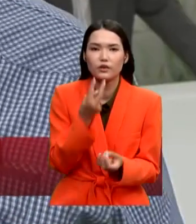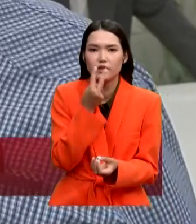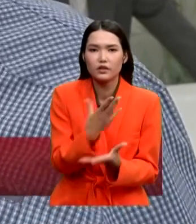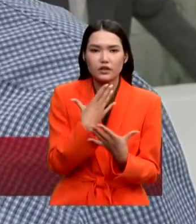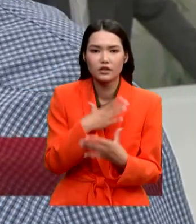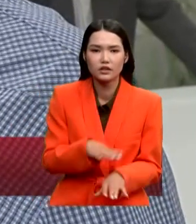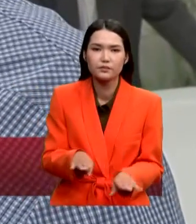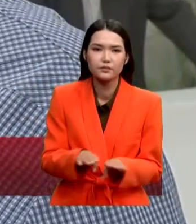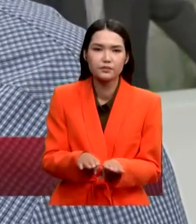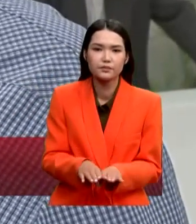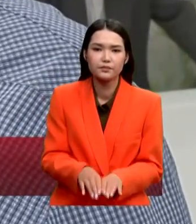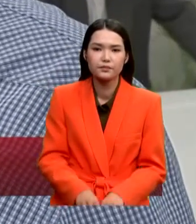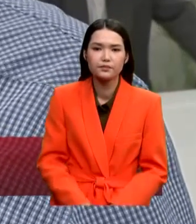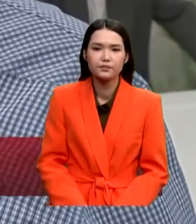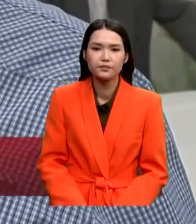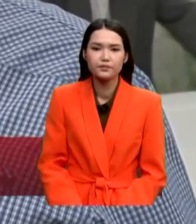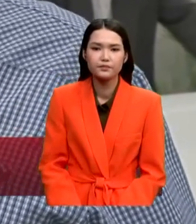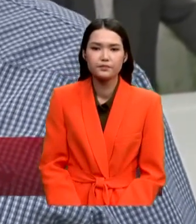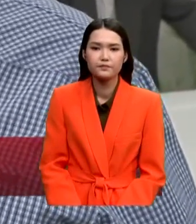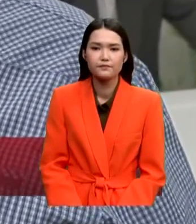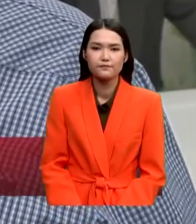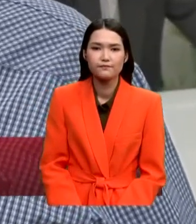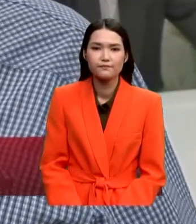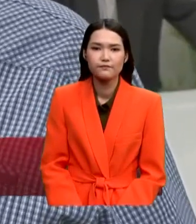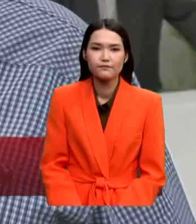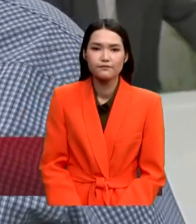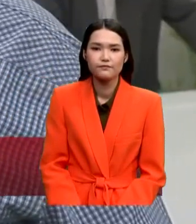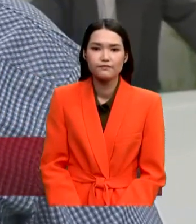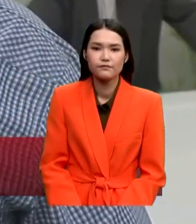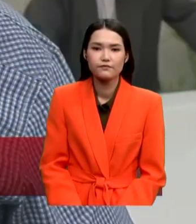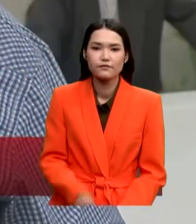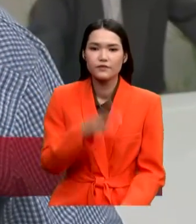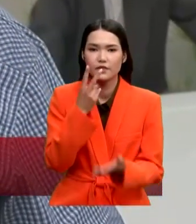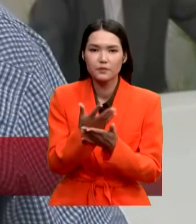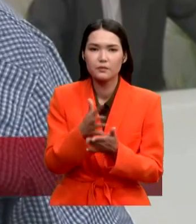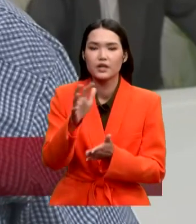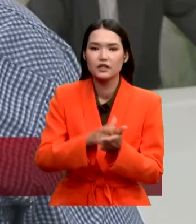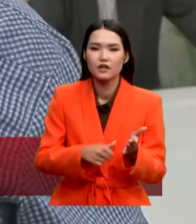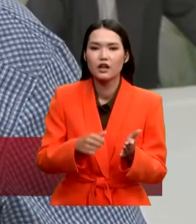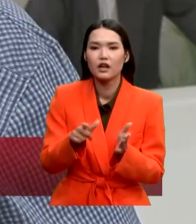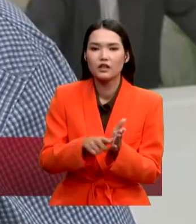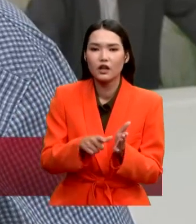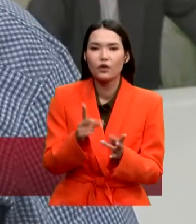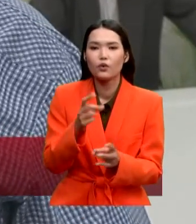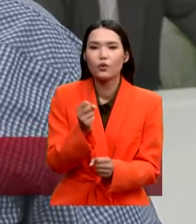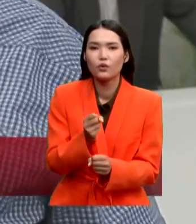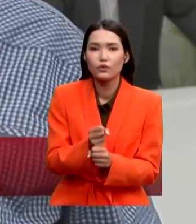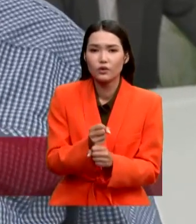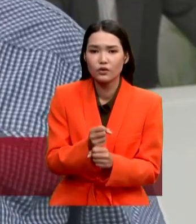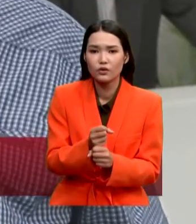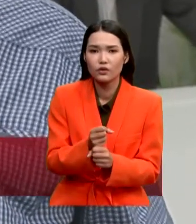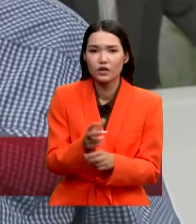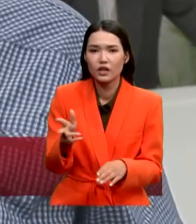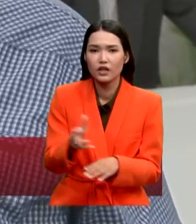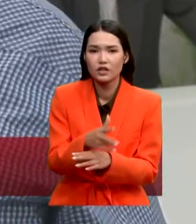кощунства. Прям в наглую при мне снимает ворота, я ему говорю, ты что делаешь, говорю, снимаю